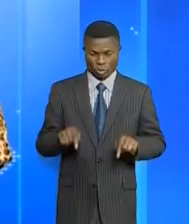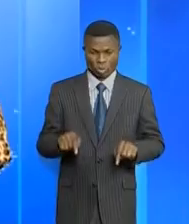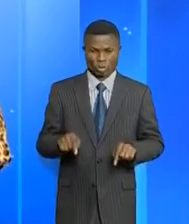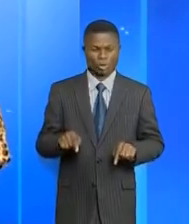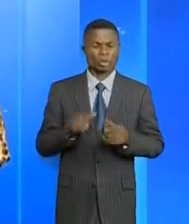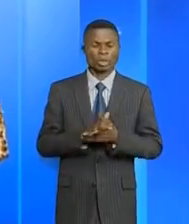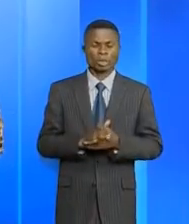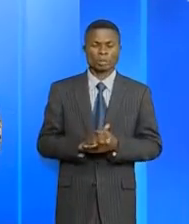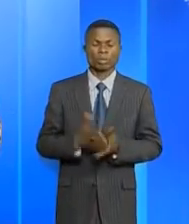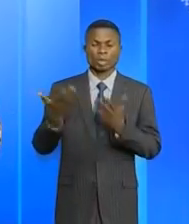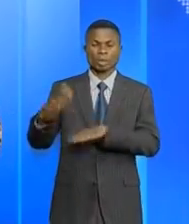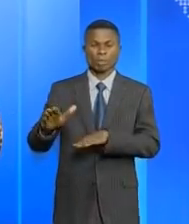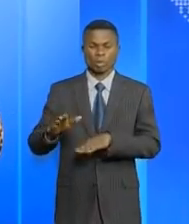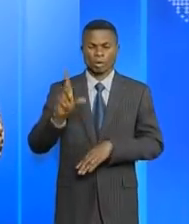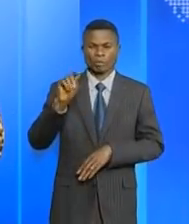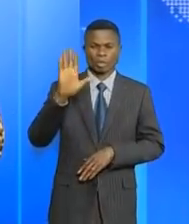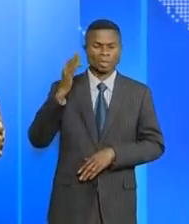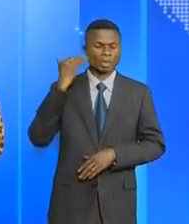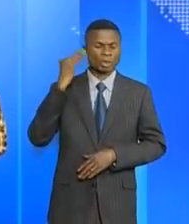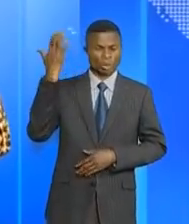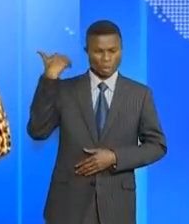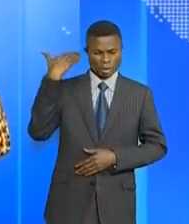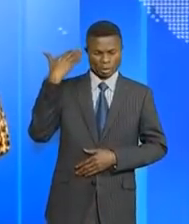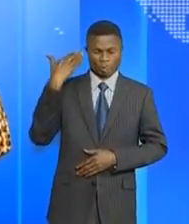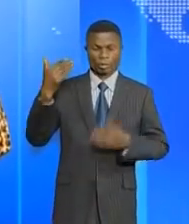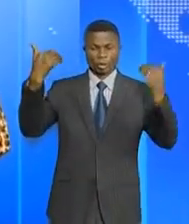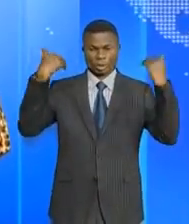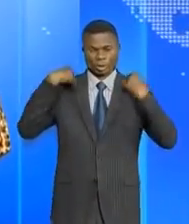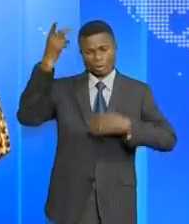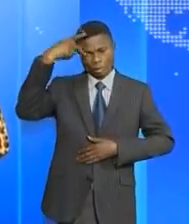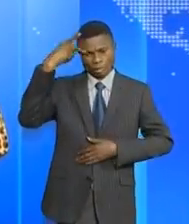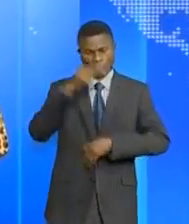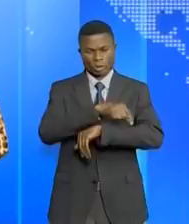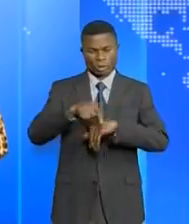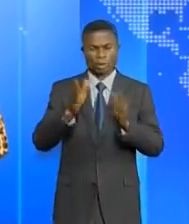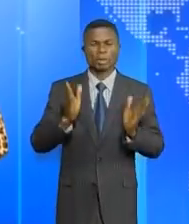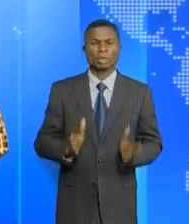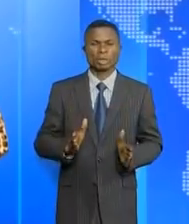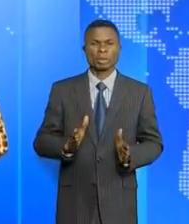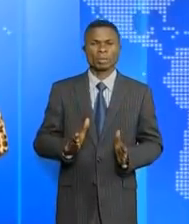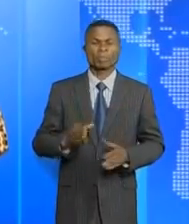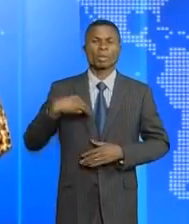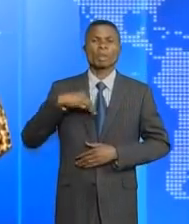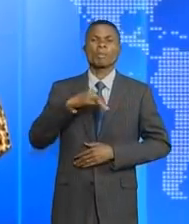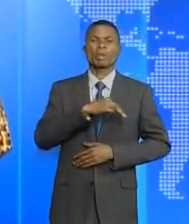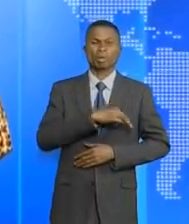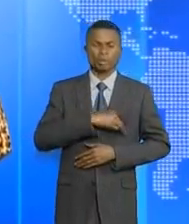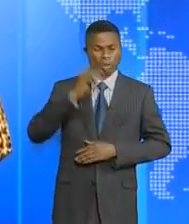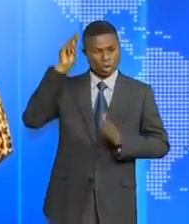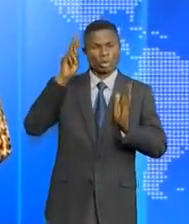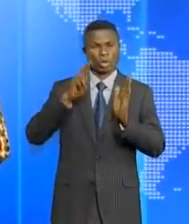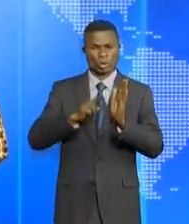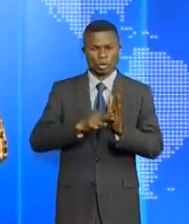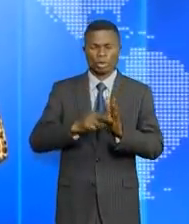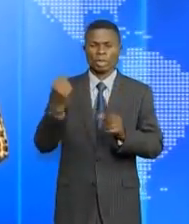Kabila Ilunga, décédé le 25 juin dernier. Les autorités politico-administratives, les membres du gouvernement,